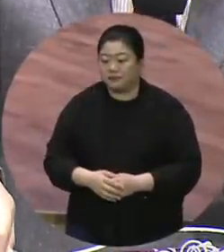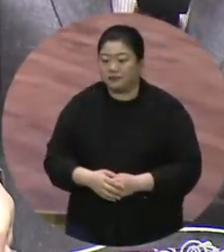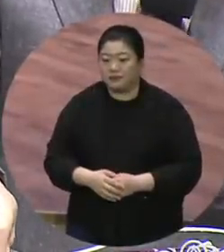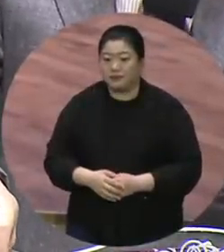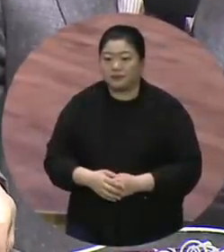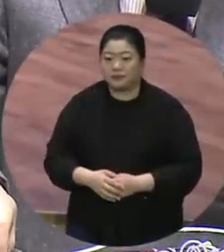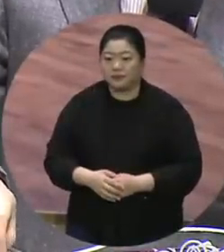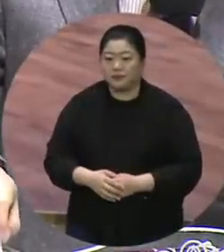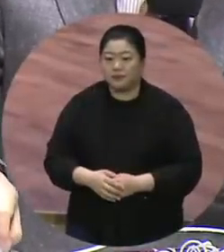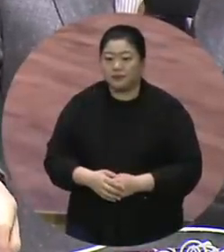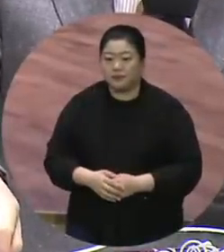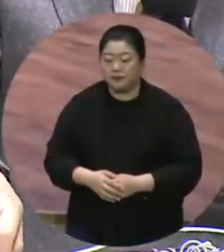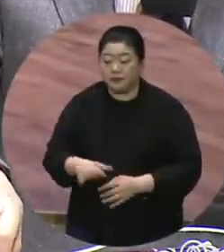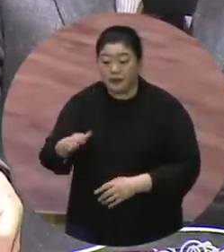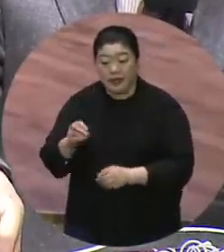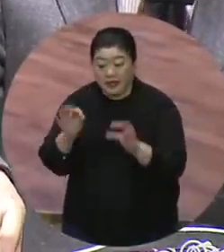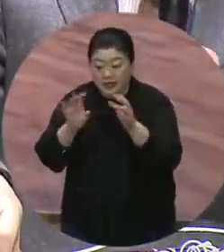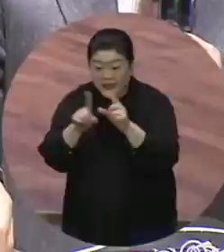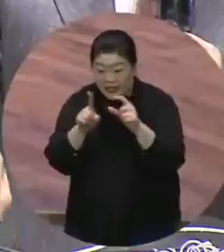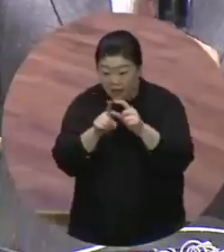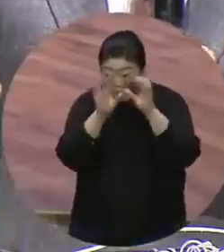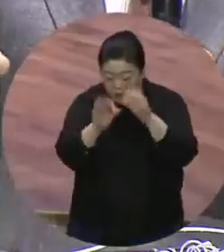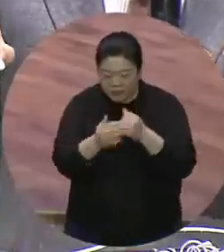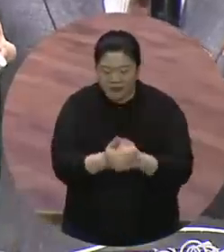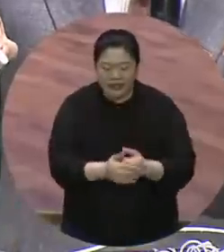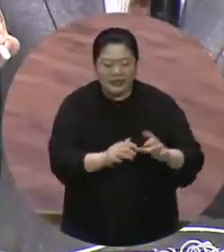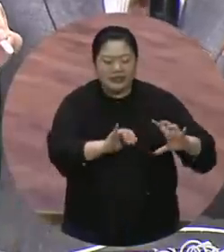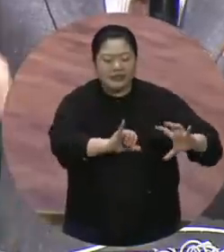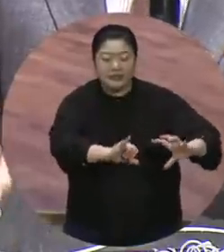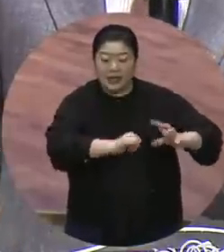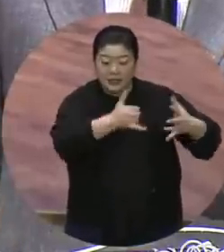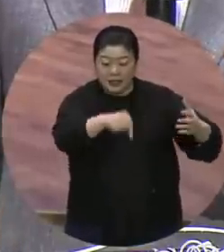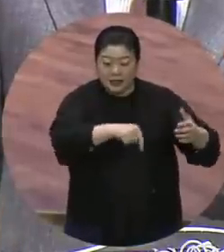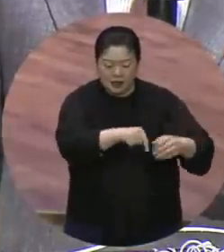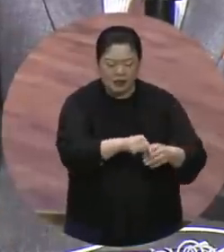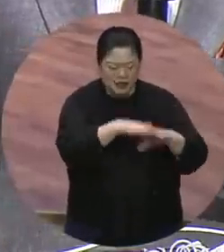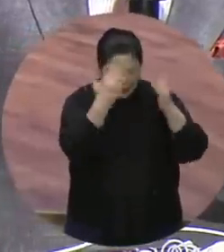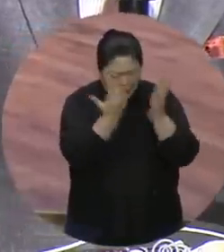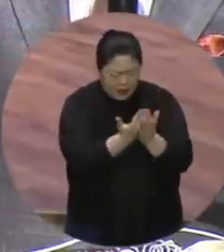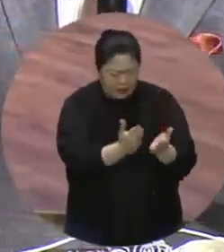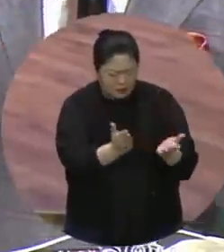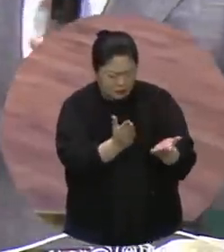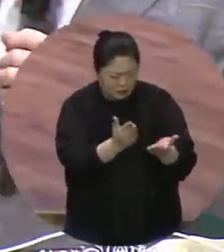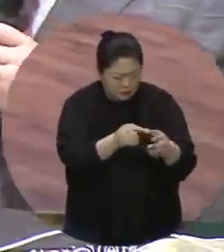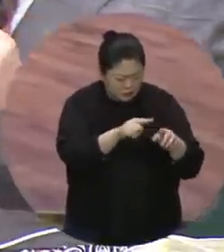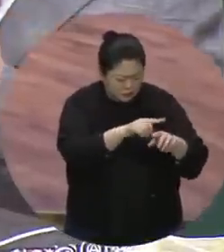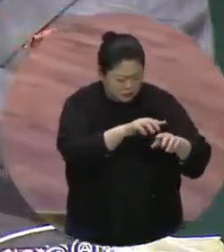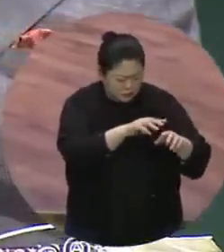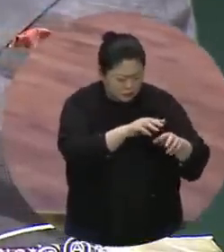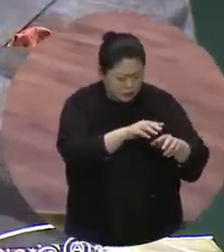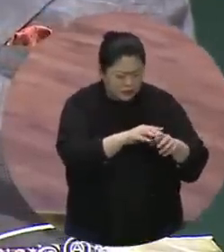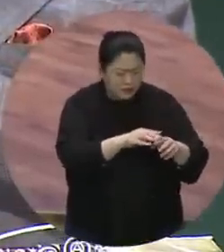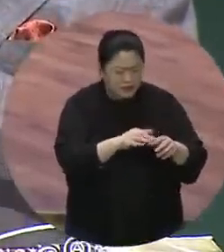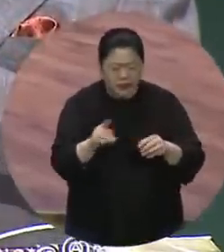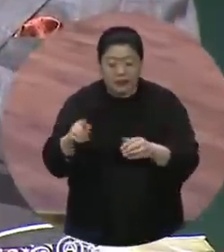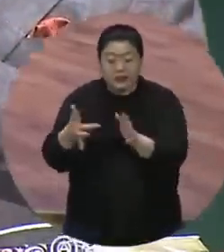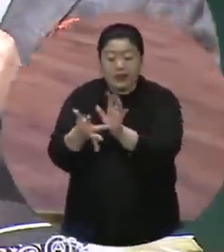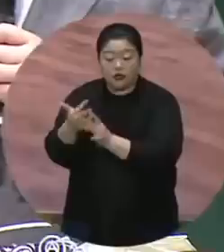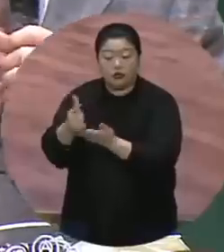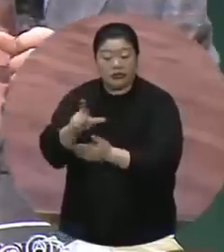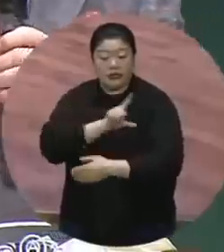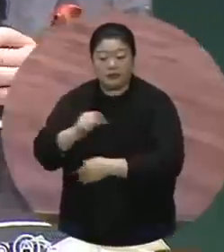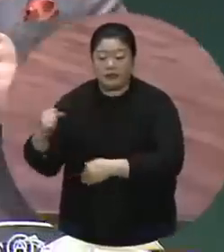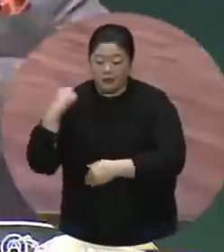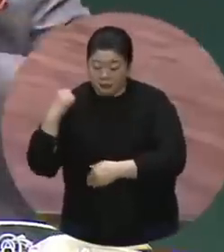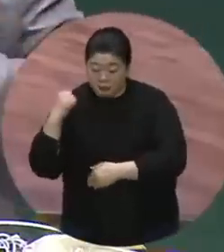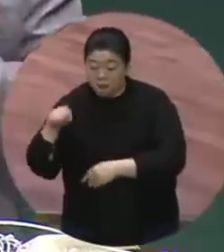원어적으로 보면요, 세상의 모든 존재를 처분할 수 있는 능력입니다. 예수, 이 이름이요.